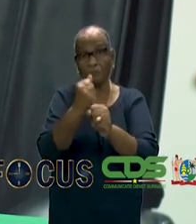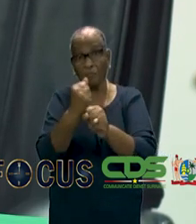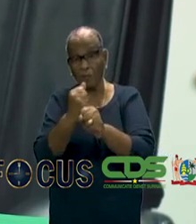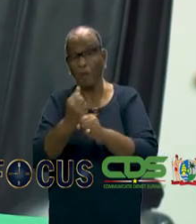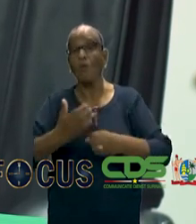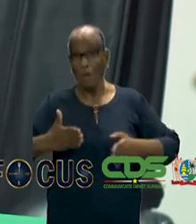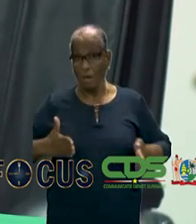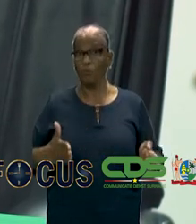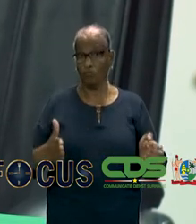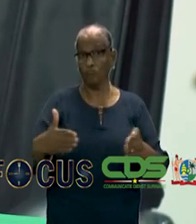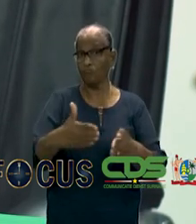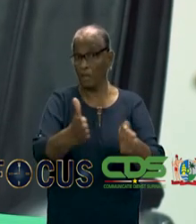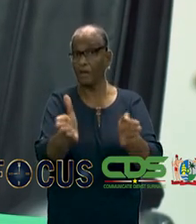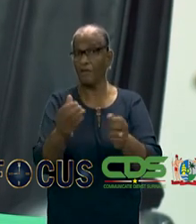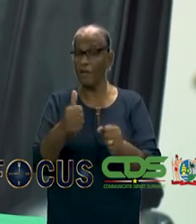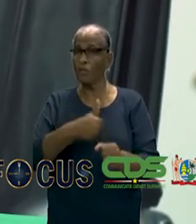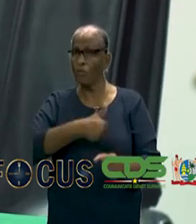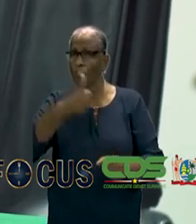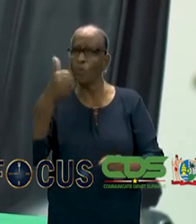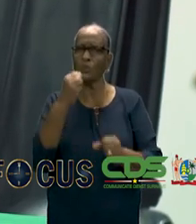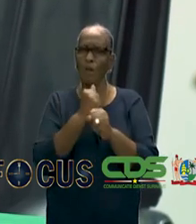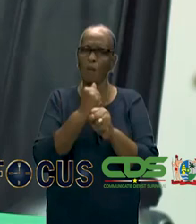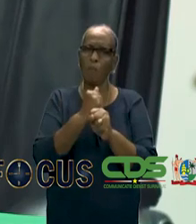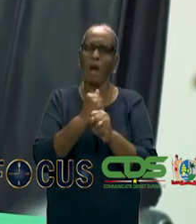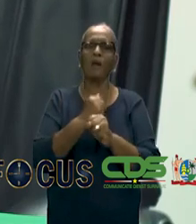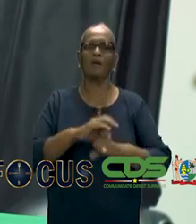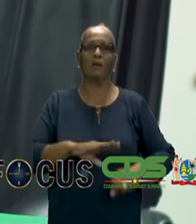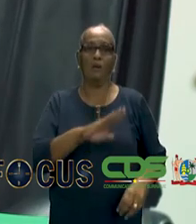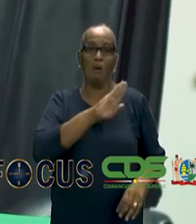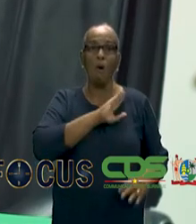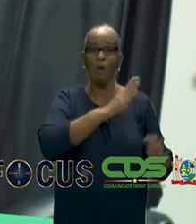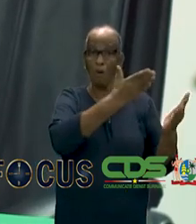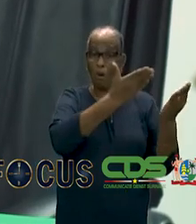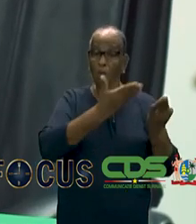voortzetten. Ook op uitnodiging van